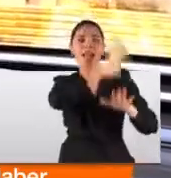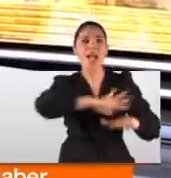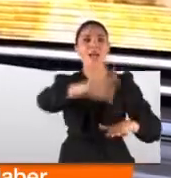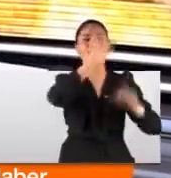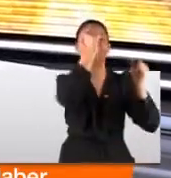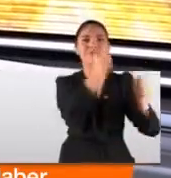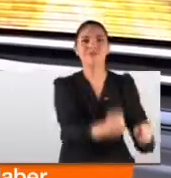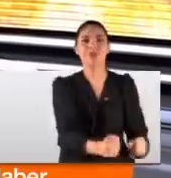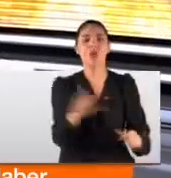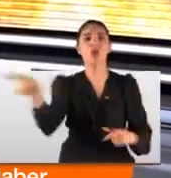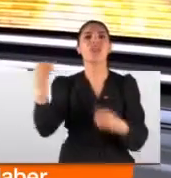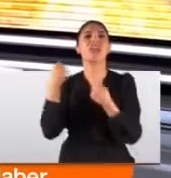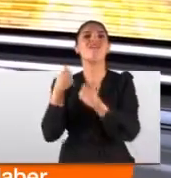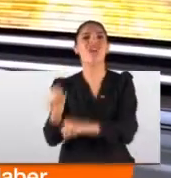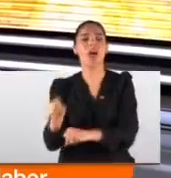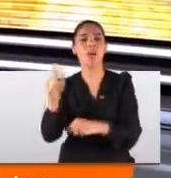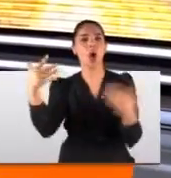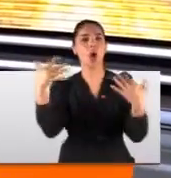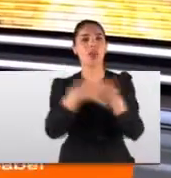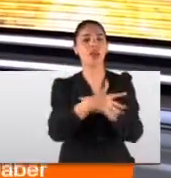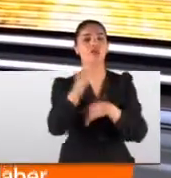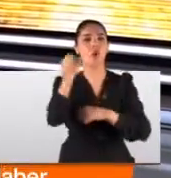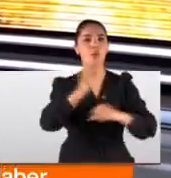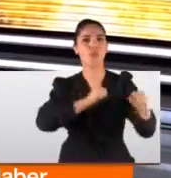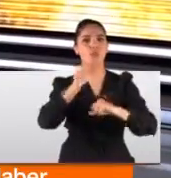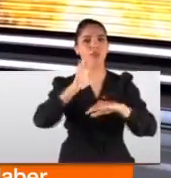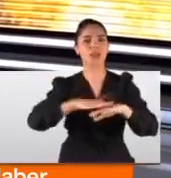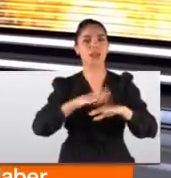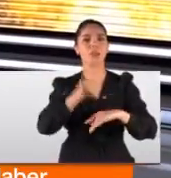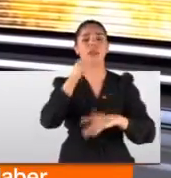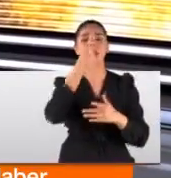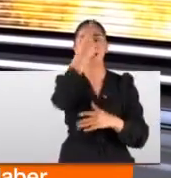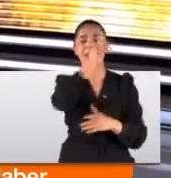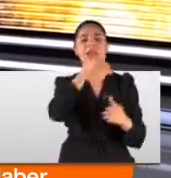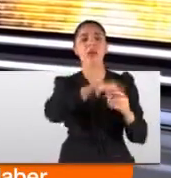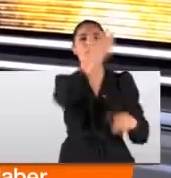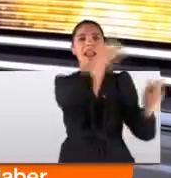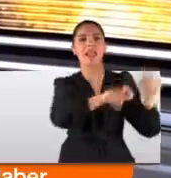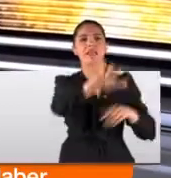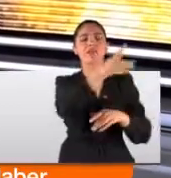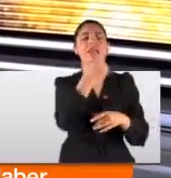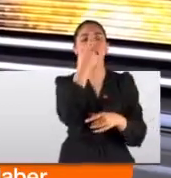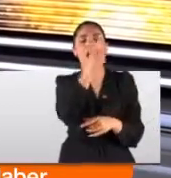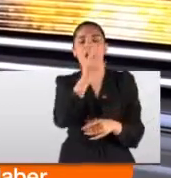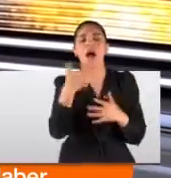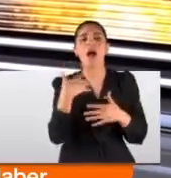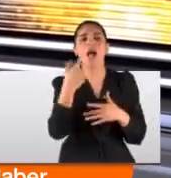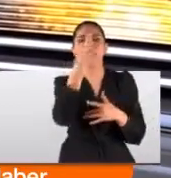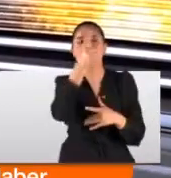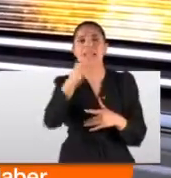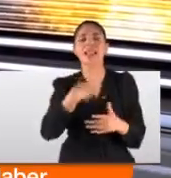Meclisi hainlere bırakmadı ve o gün o mücadeleyi sergileyen her bir vekile ayrı ayrı teşekkür